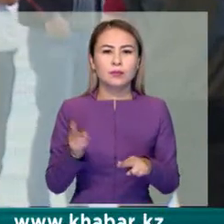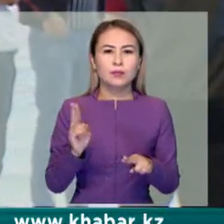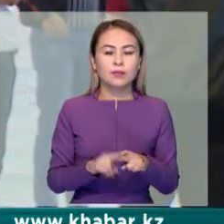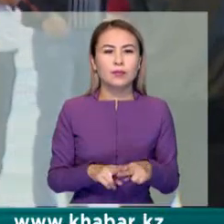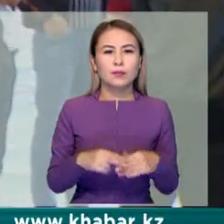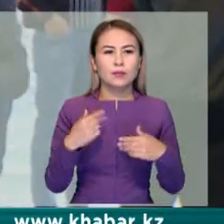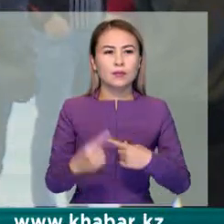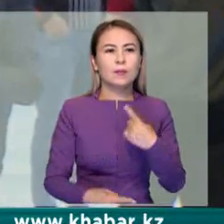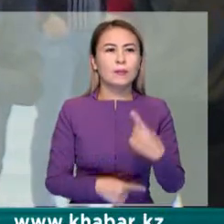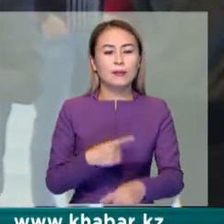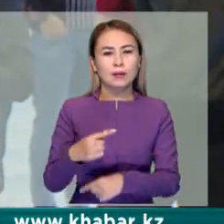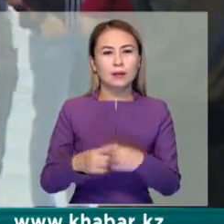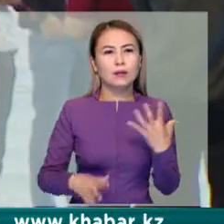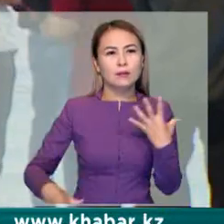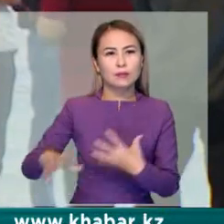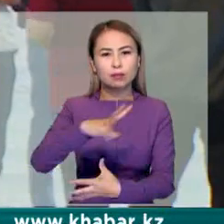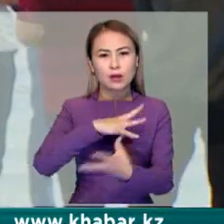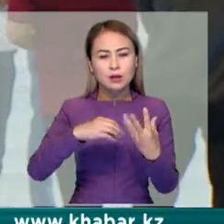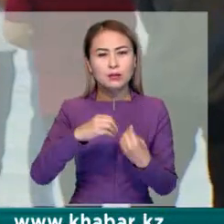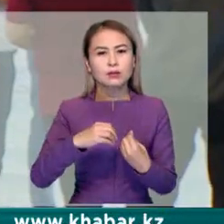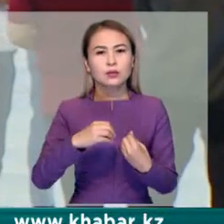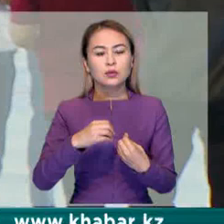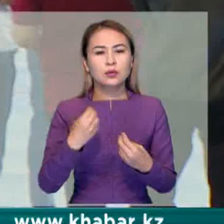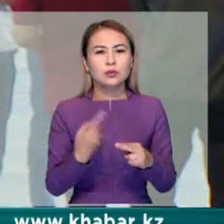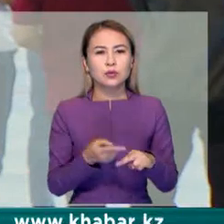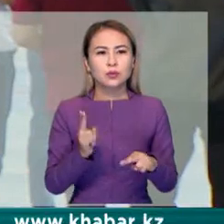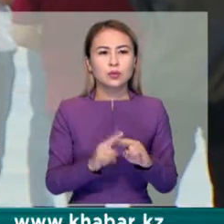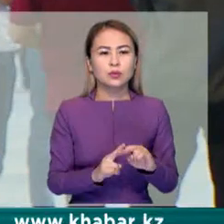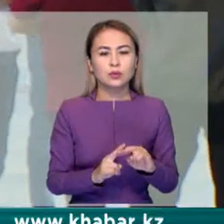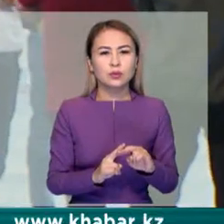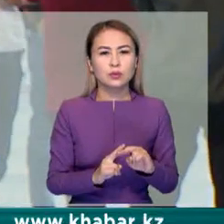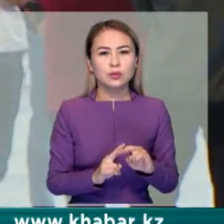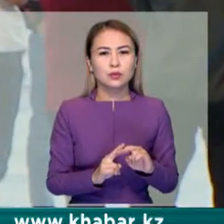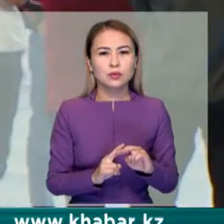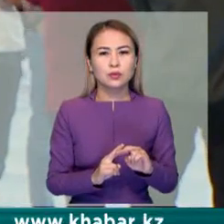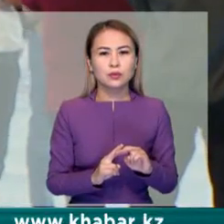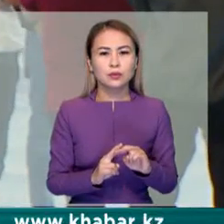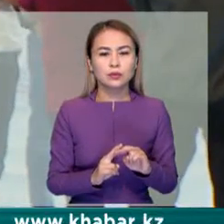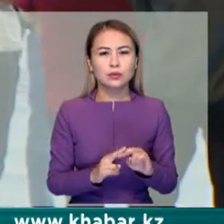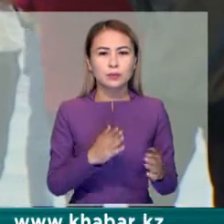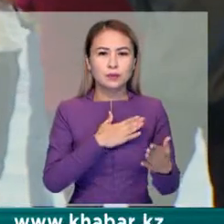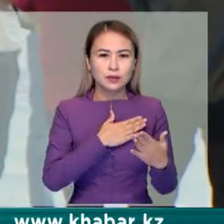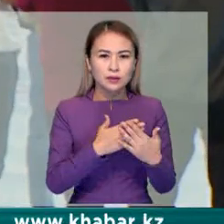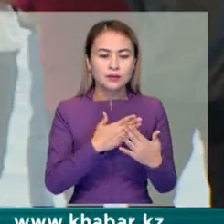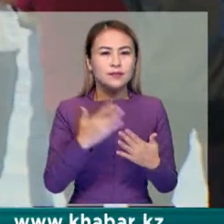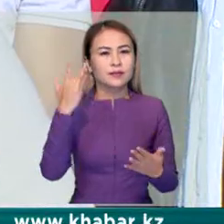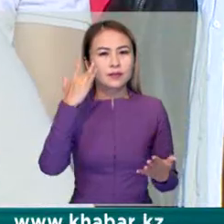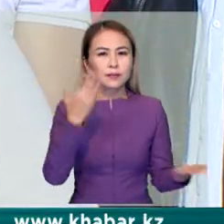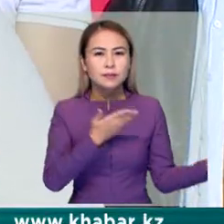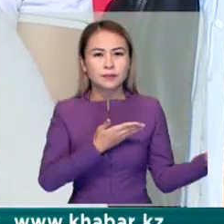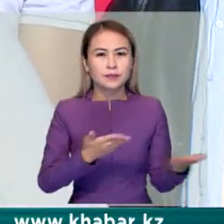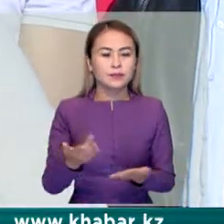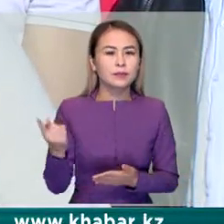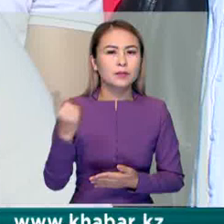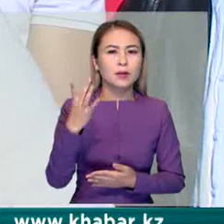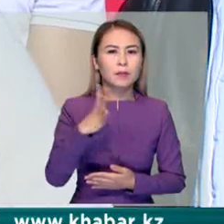да қоғамның барлық мүшесіне де осы ондай істерде белсенді болуға әрдайым шақырамыз. Әуелде